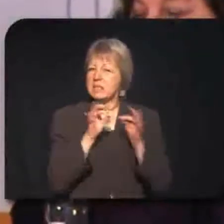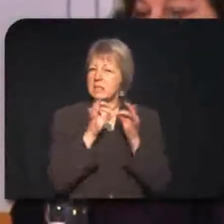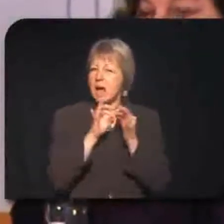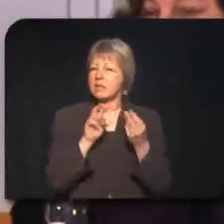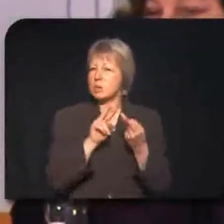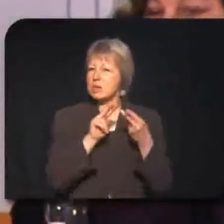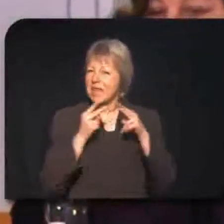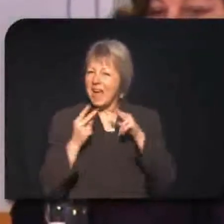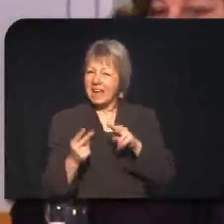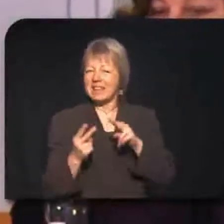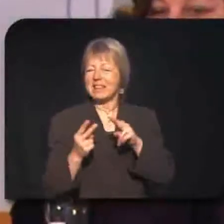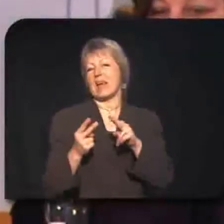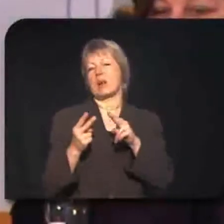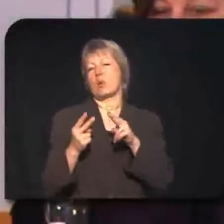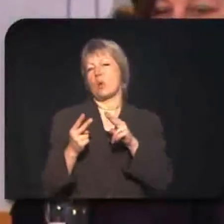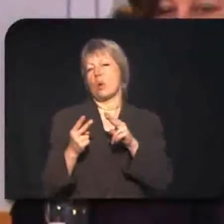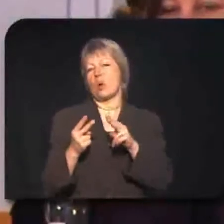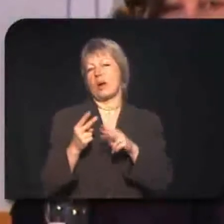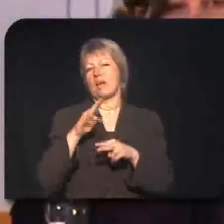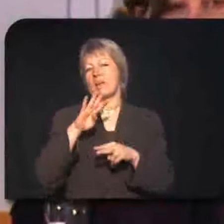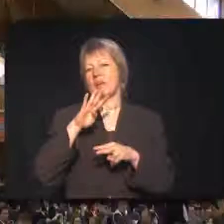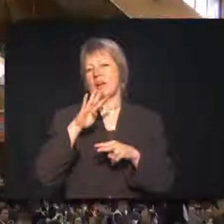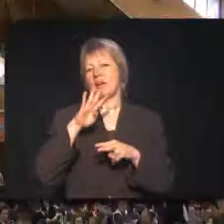SMV Leid zuzustimmen